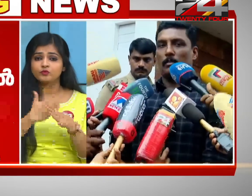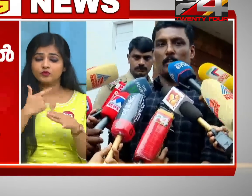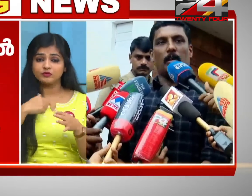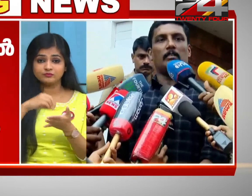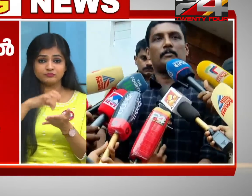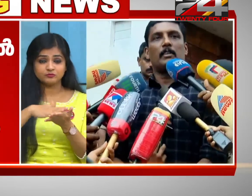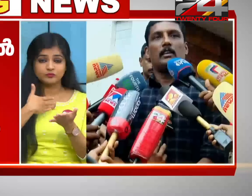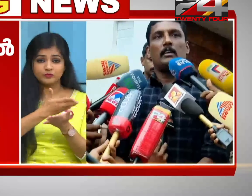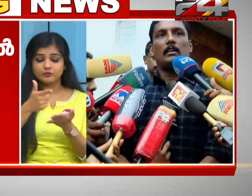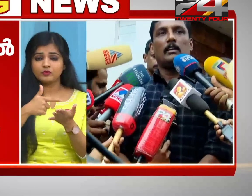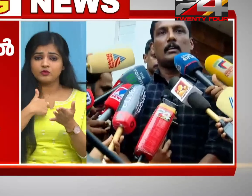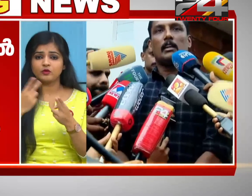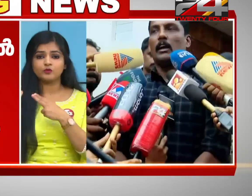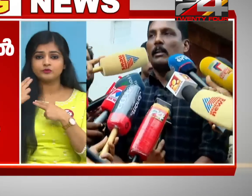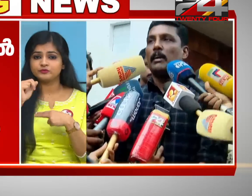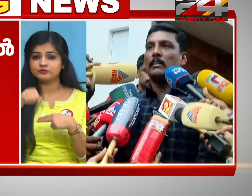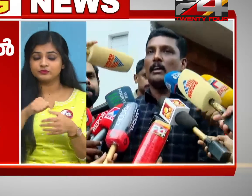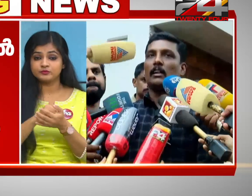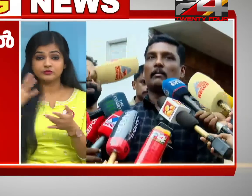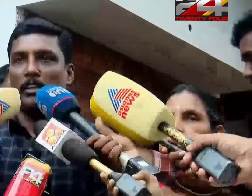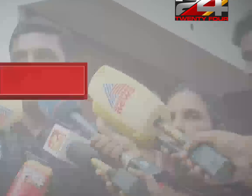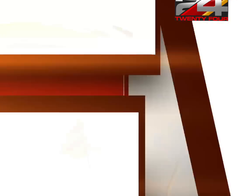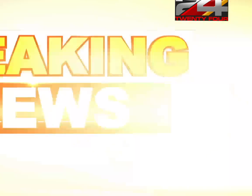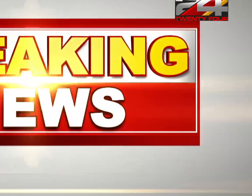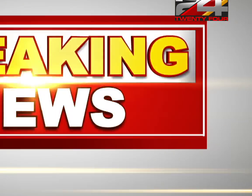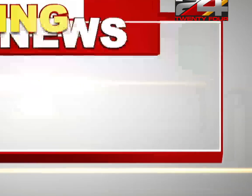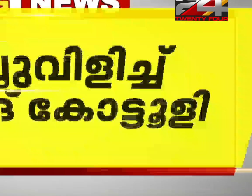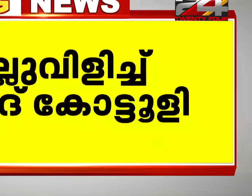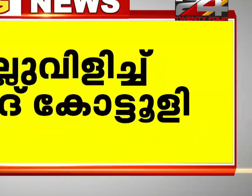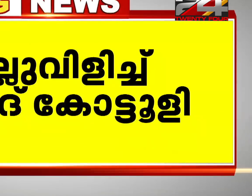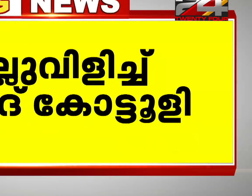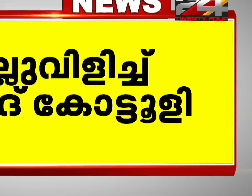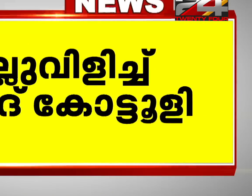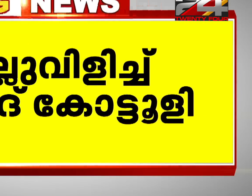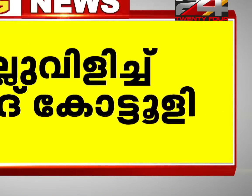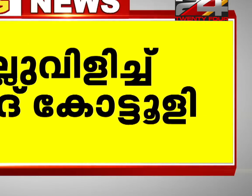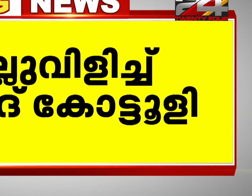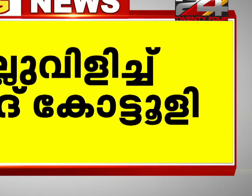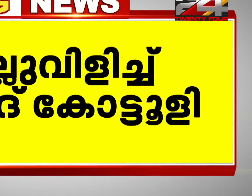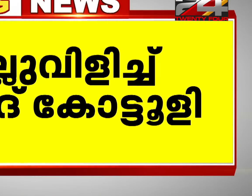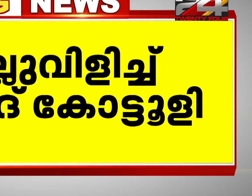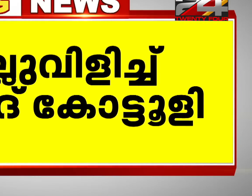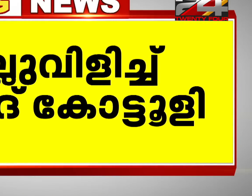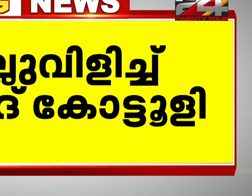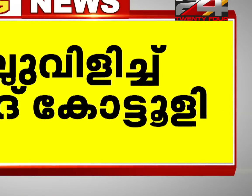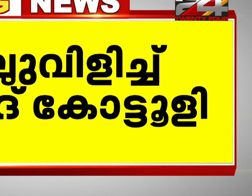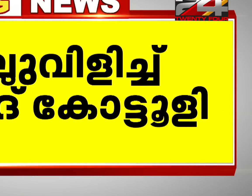ഉത്തരവാദിത്തമാണ്. ഇത്ര കാലമായിട്ട് ഞാൻ എൻ്റെ പാർട്ടിയിൽ പ്രവർത്തിക്കുന്നു. അപ്പം ഞാനൊരു മോശപ്പെട്ട